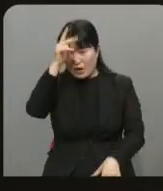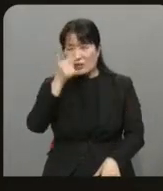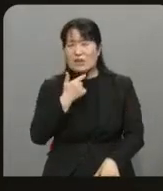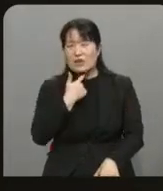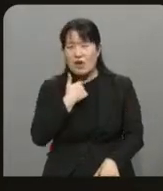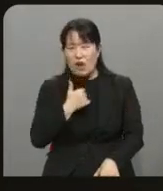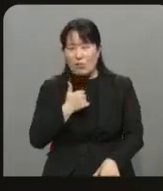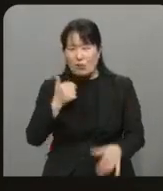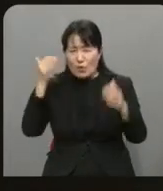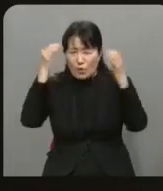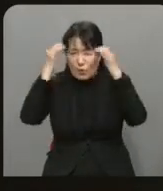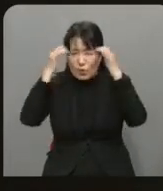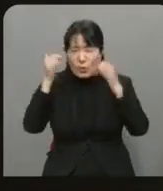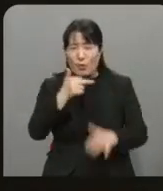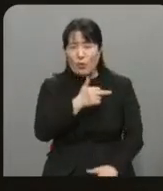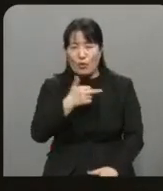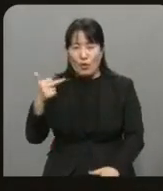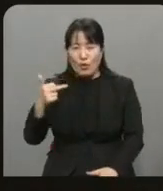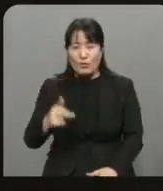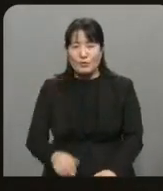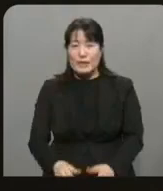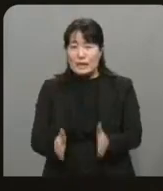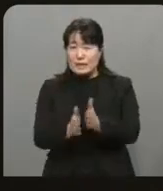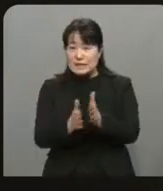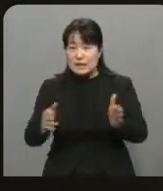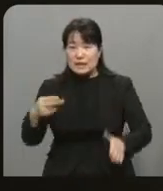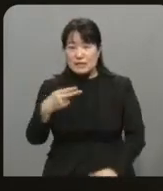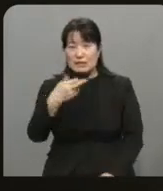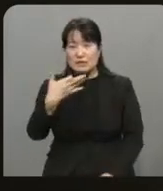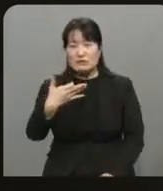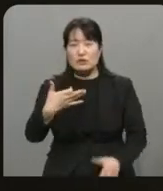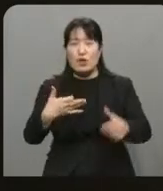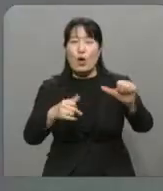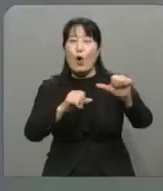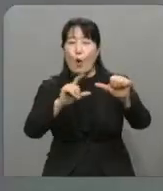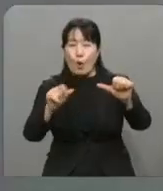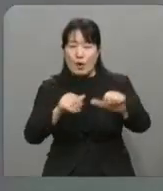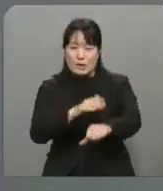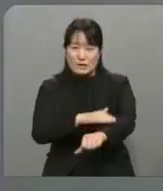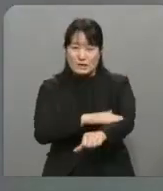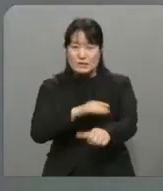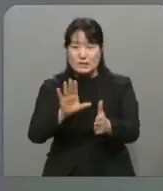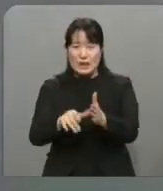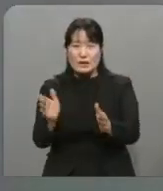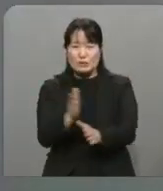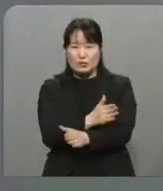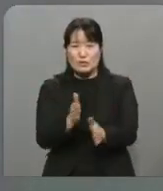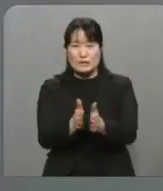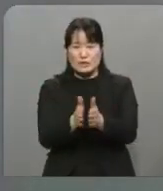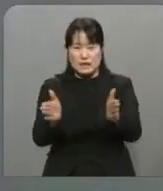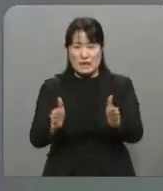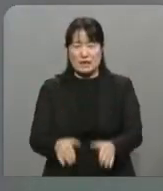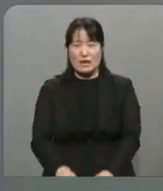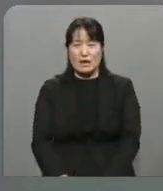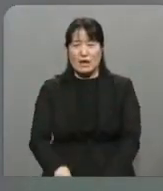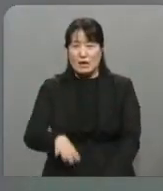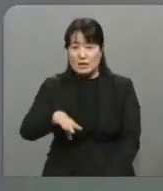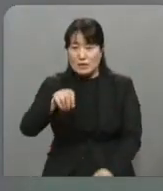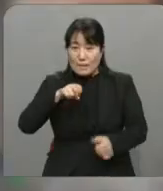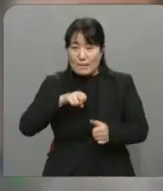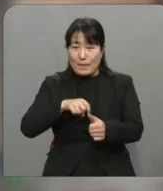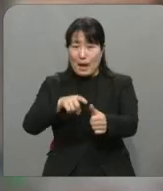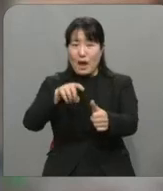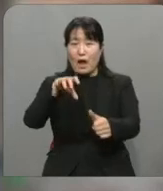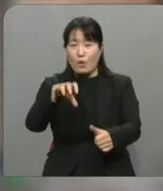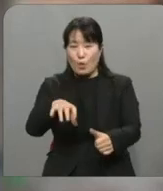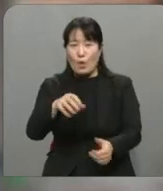악몽이었습니다. 사건의 발단은 2019년 5월 실습생 시절로 거슬러 올라갑니다. 초임 발령지인 태백의